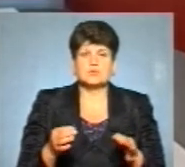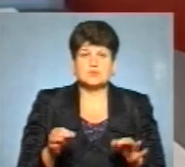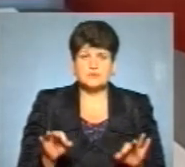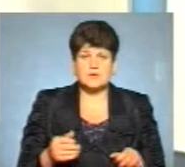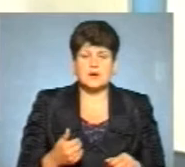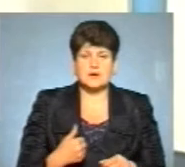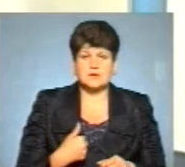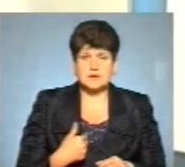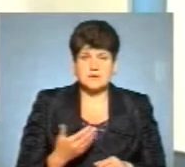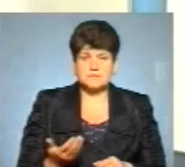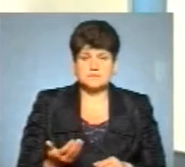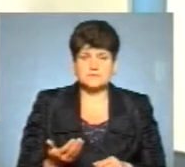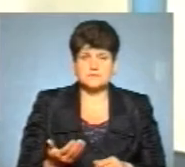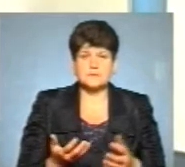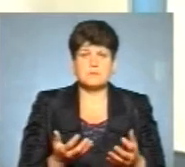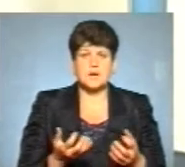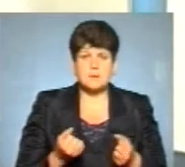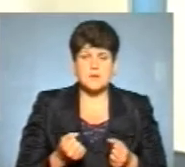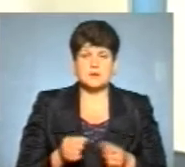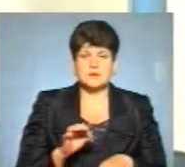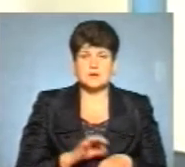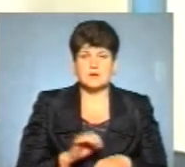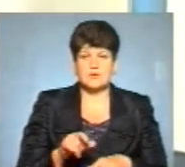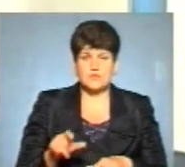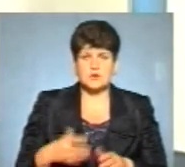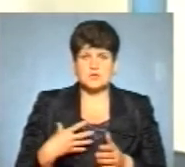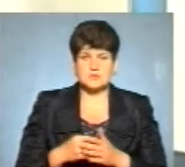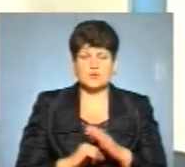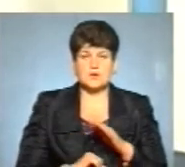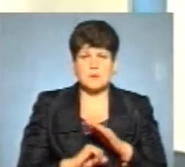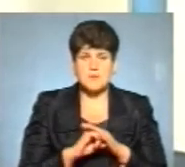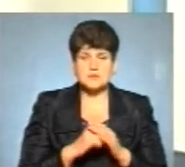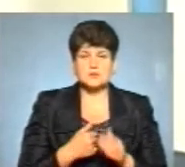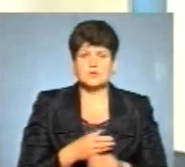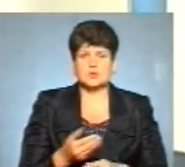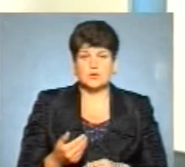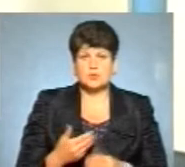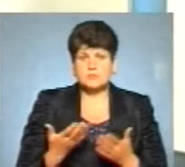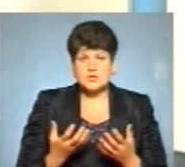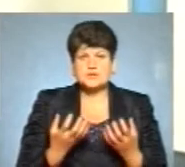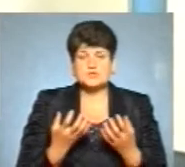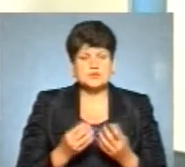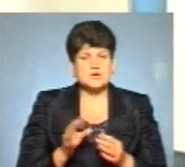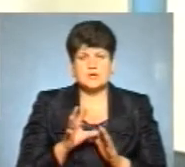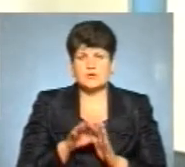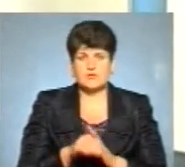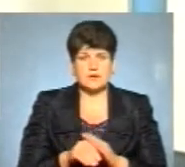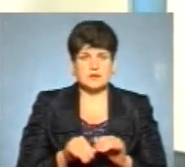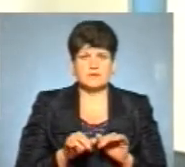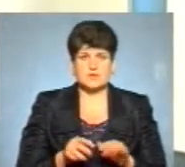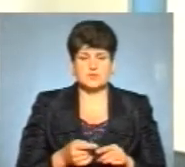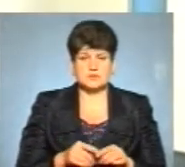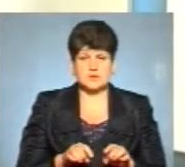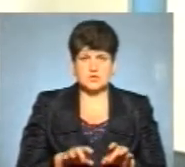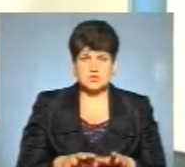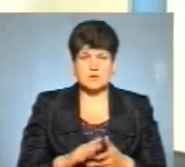нам приймати хворих на своїй базі, то ми, відповідно, ще не ввели в дію це рішення,